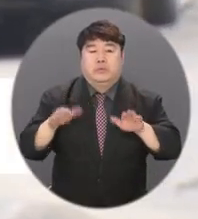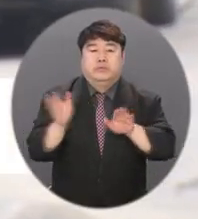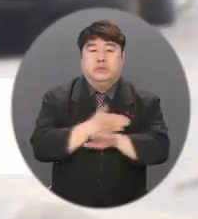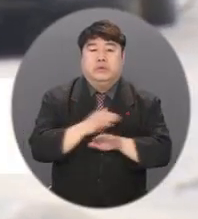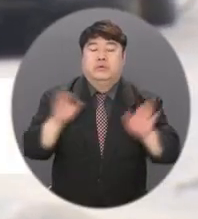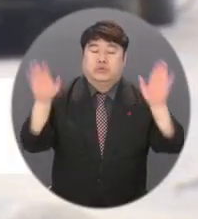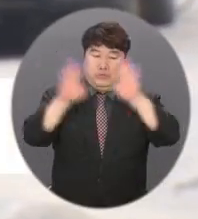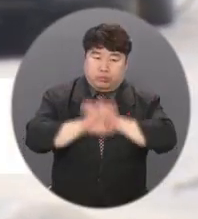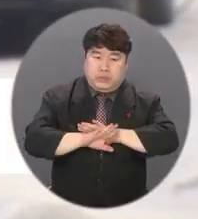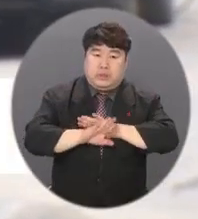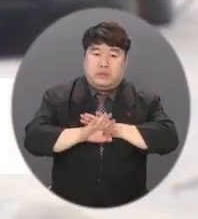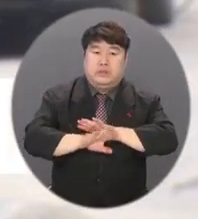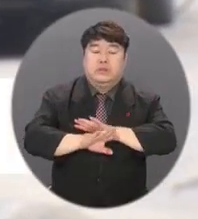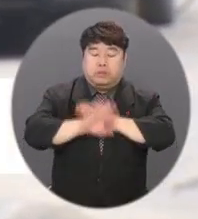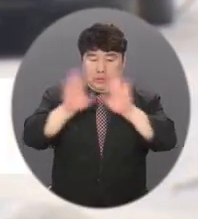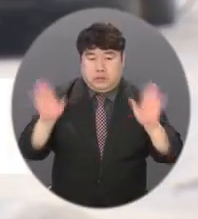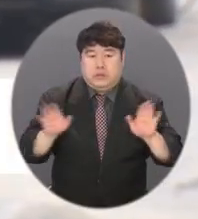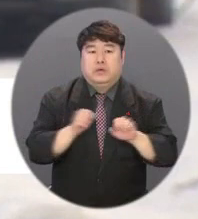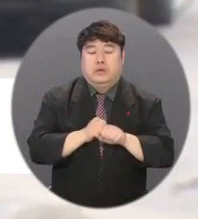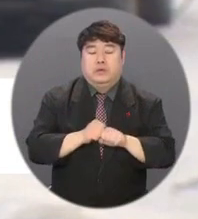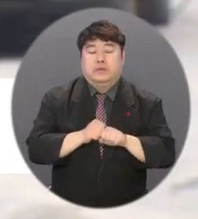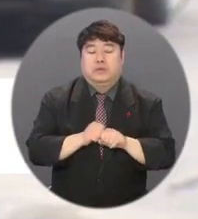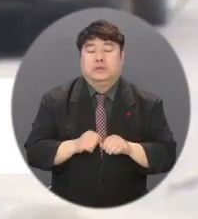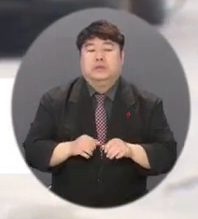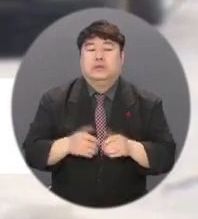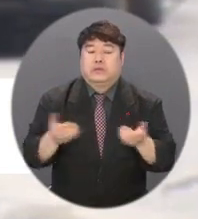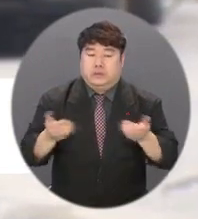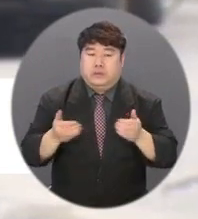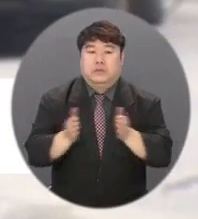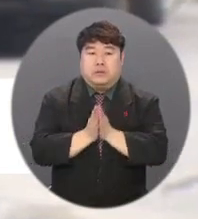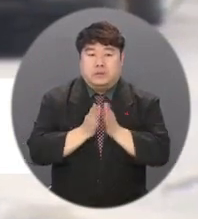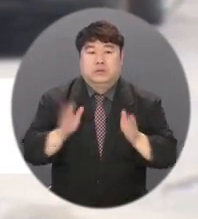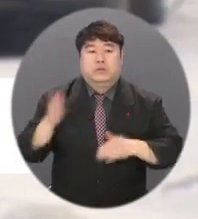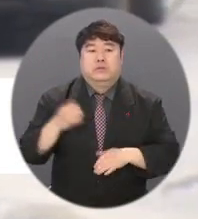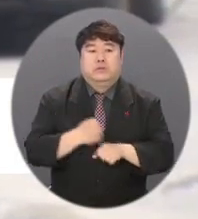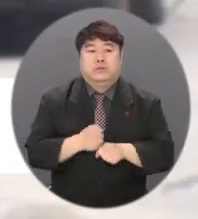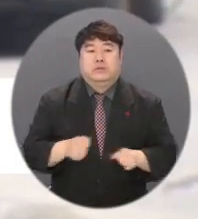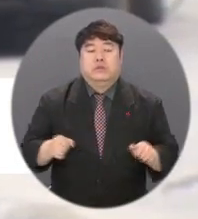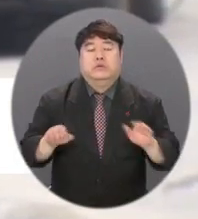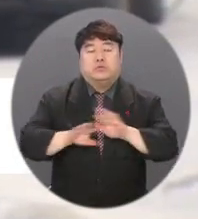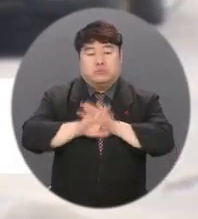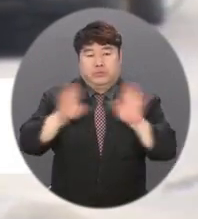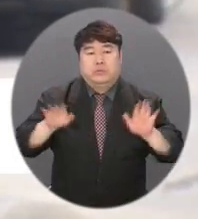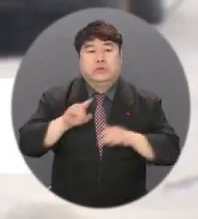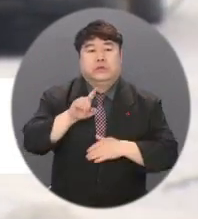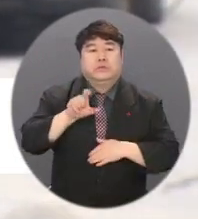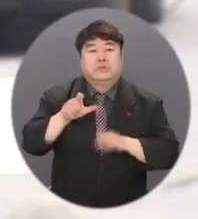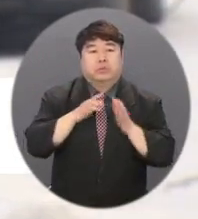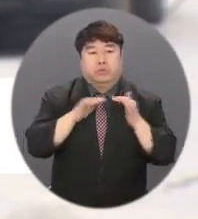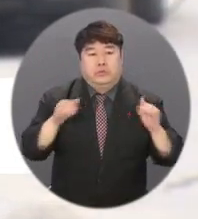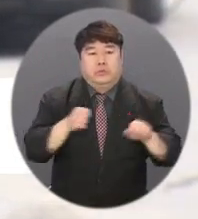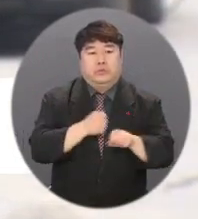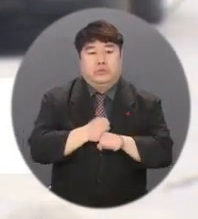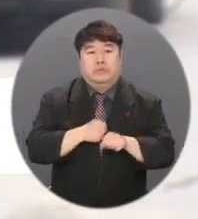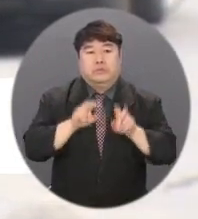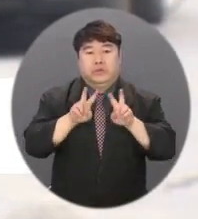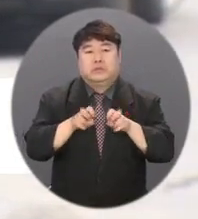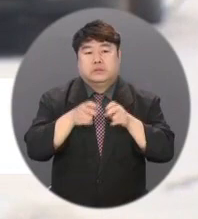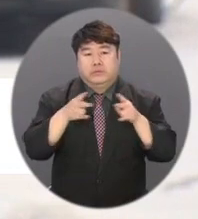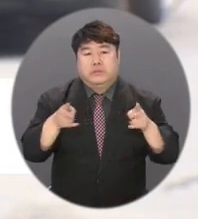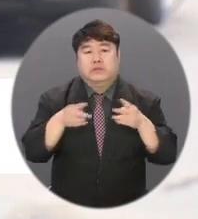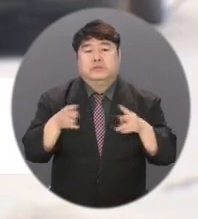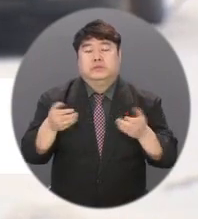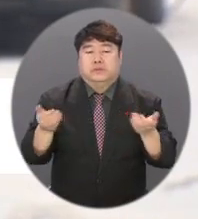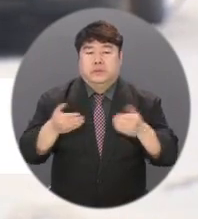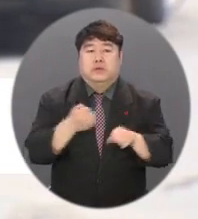그 체험이 투입이 된다 주 강한데 15명이 집중적으로 21 체 사업을 하고